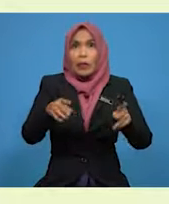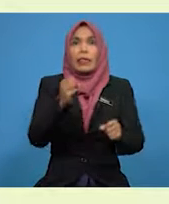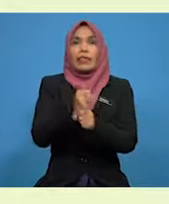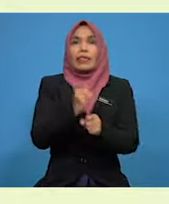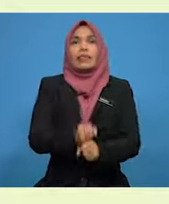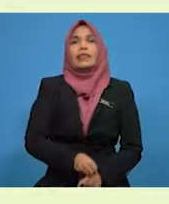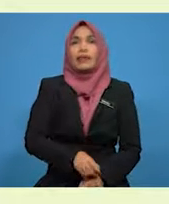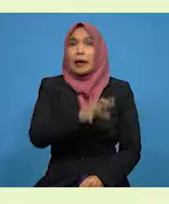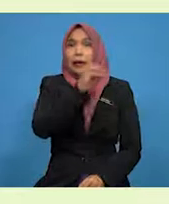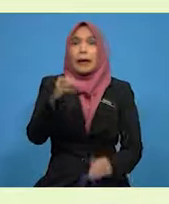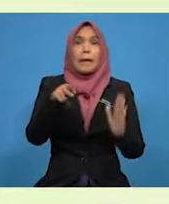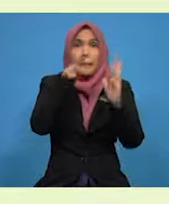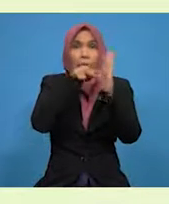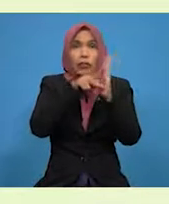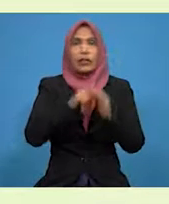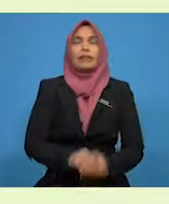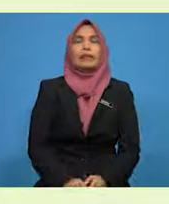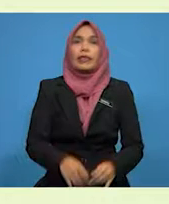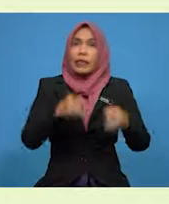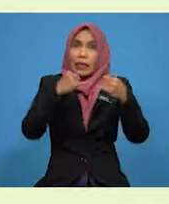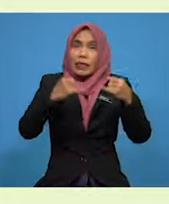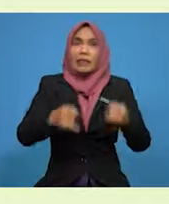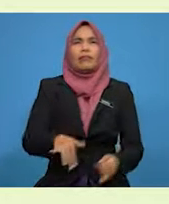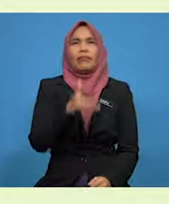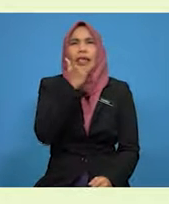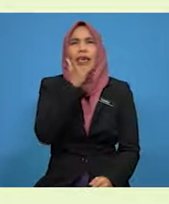syarikat, jenis-jenis kesalahan pekerja,